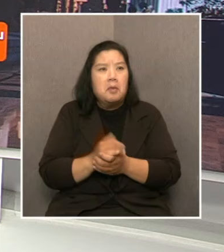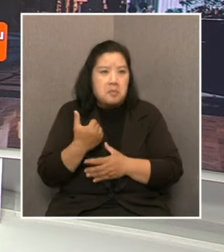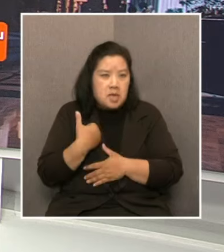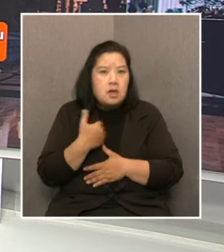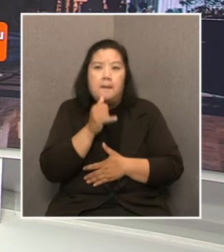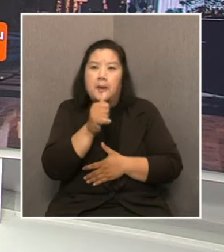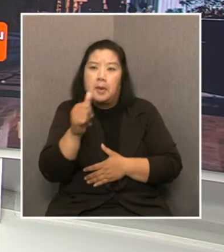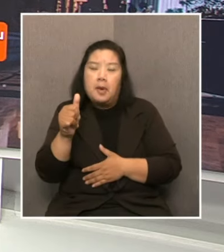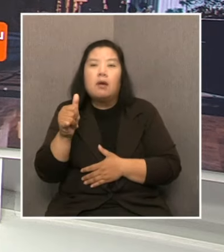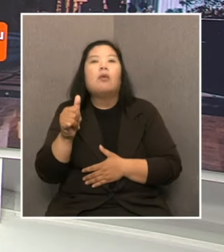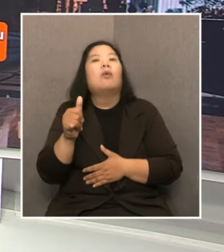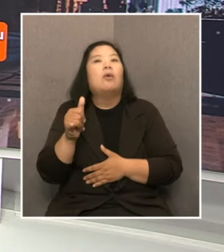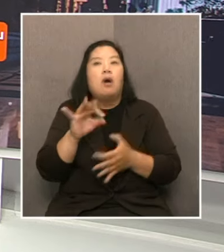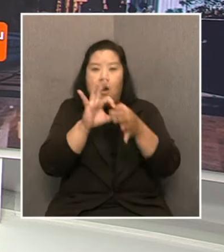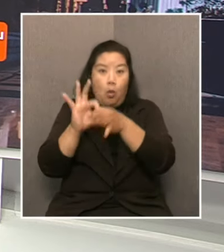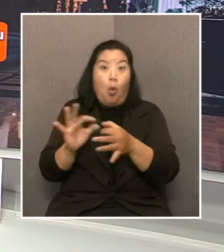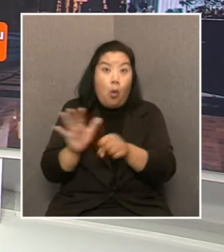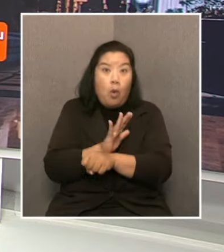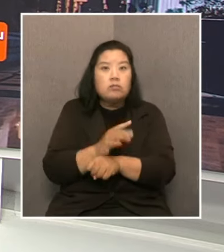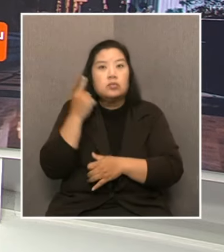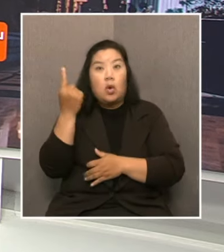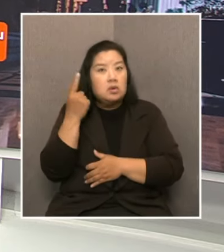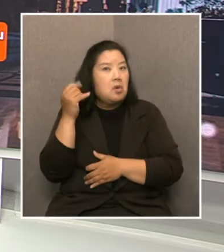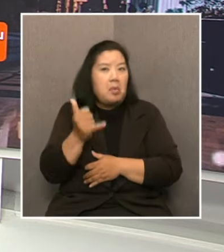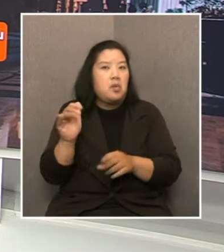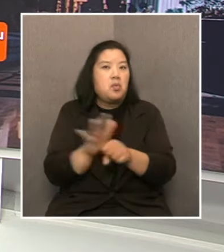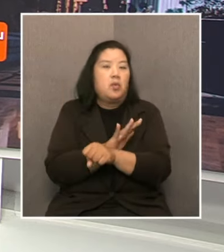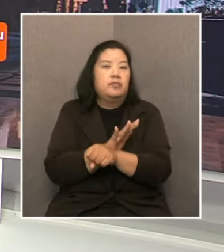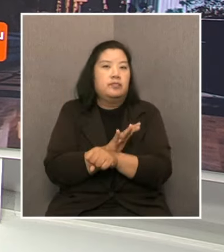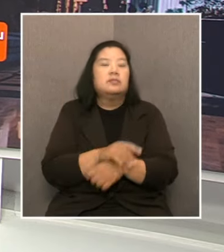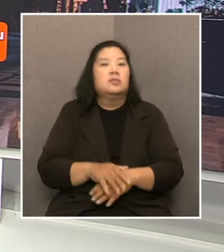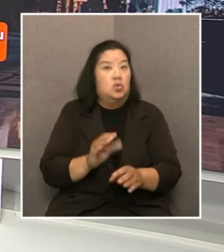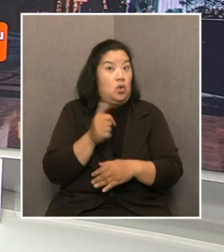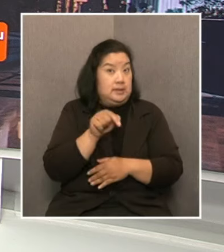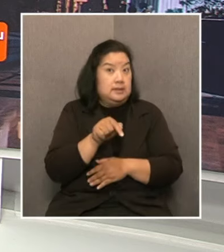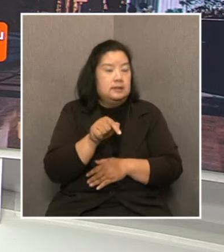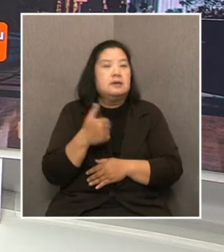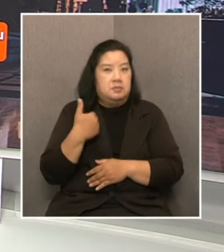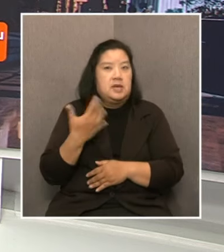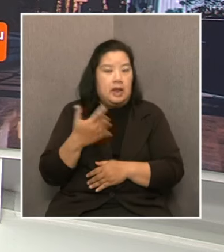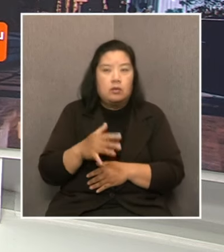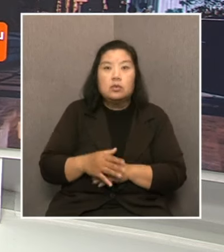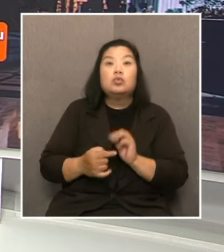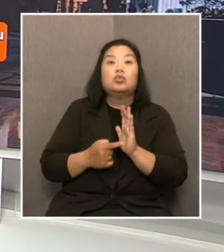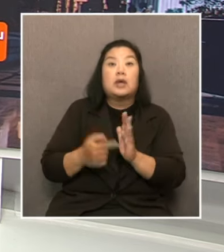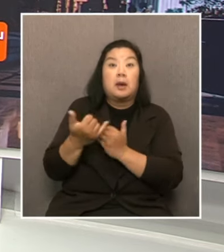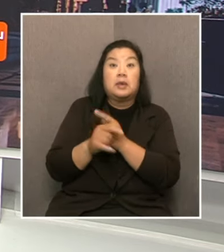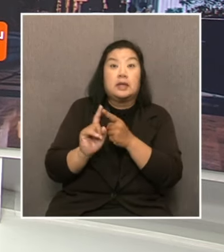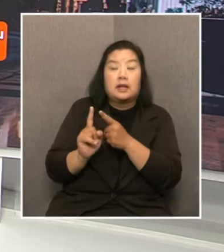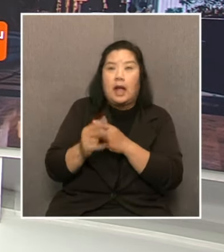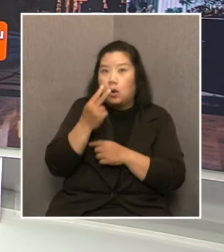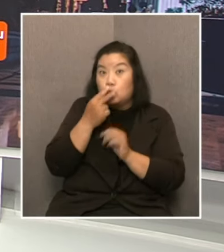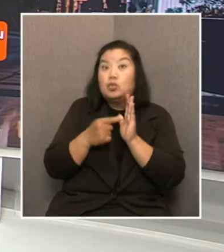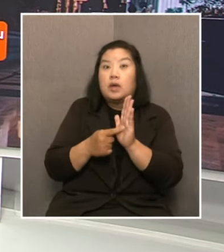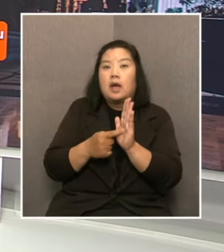ครบวงจรเนี่ยมันเข้ามาตอบโจทย์เรื่องการท่องเที่ยวแบบครบวงจรจริงๆซึ่งก็มีการศึกษาถึงเคส studyในต่างประเทศนะครับอย่างดูไม่ใกล้ไม่ไกลอย่าง